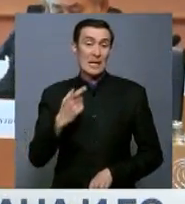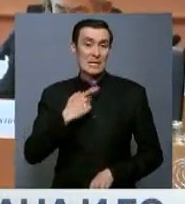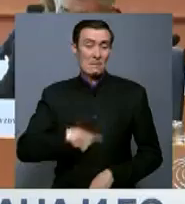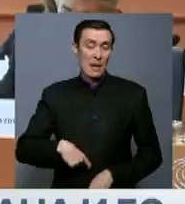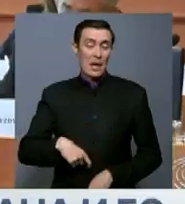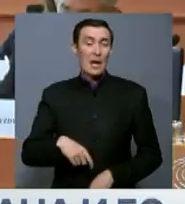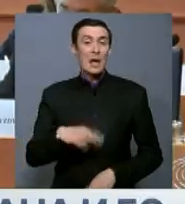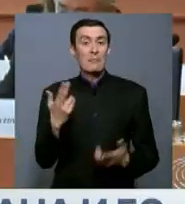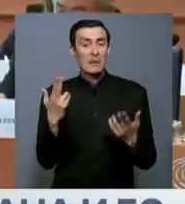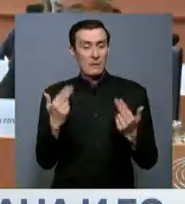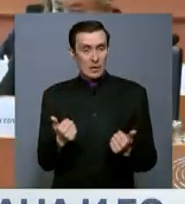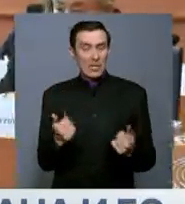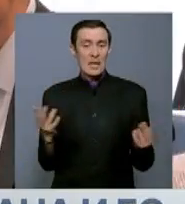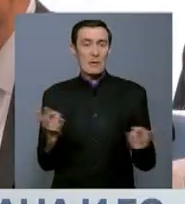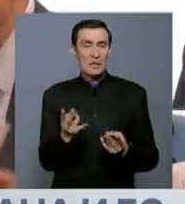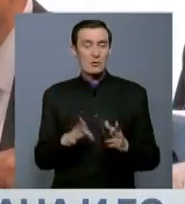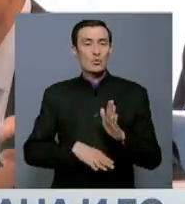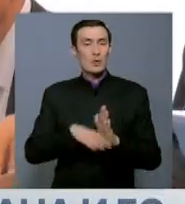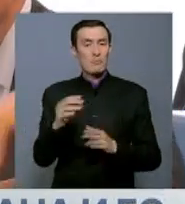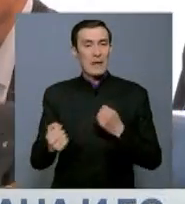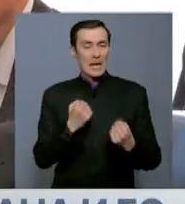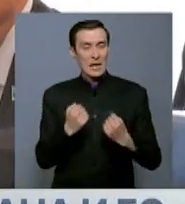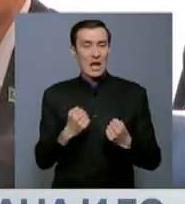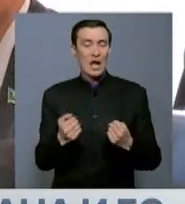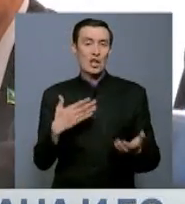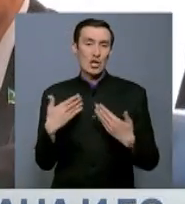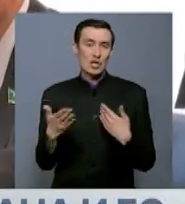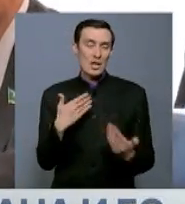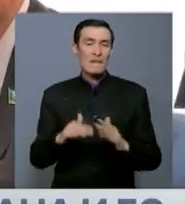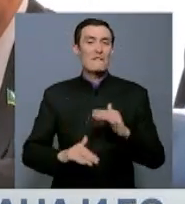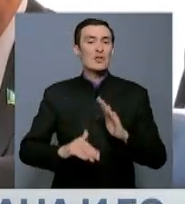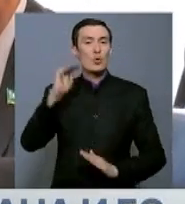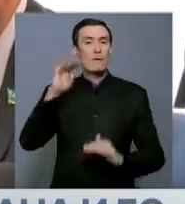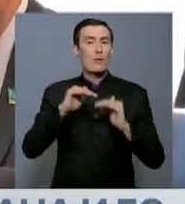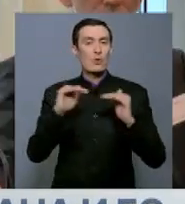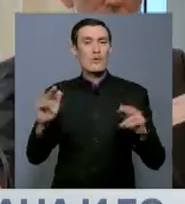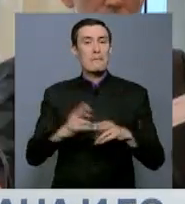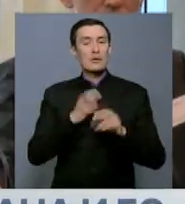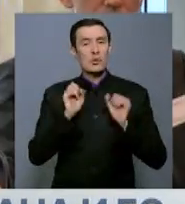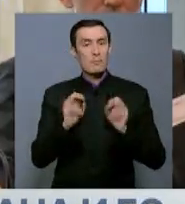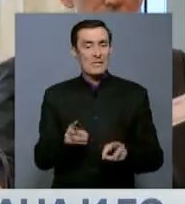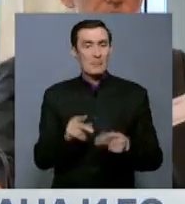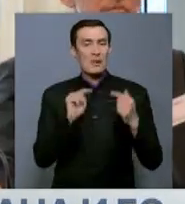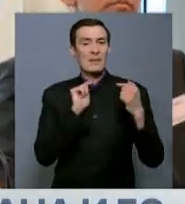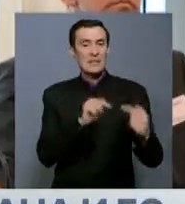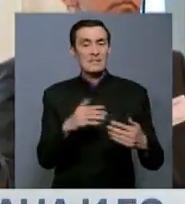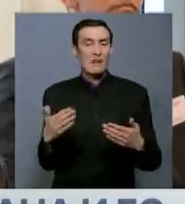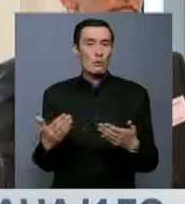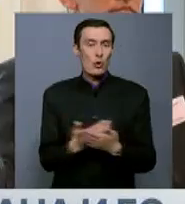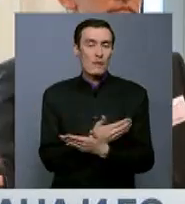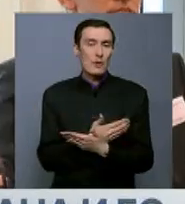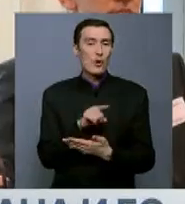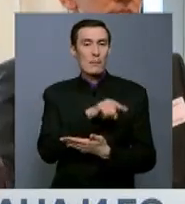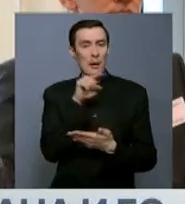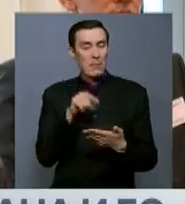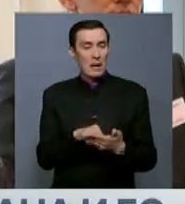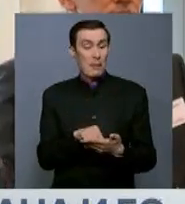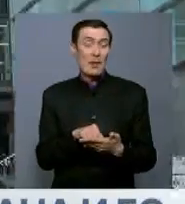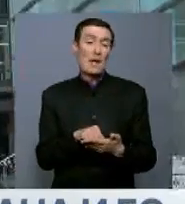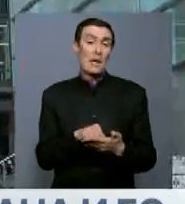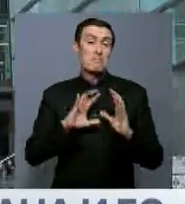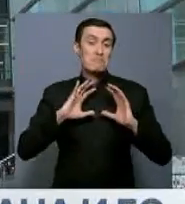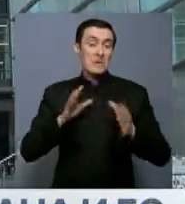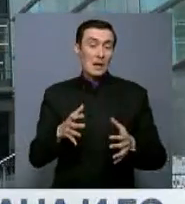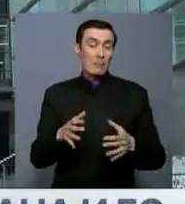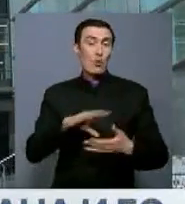Коллеги подтвердили необходимость укрепления двустороннего диалога высокого уровня в сфере безопасности и противодействия новым вызовам и угрозам.